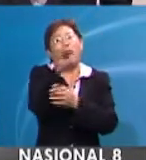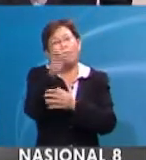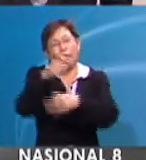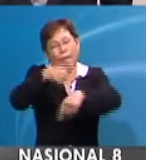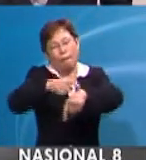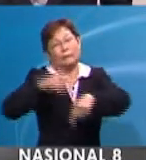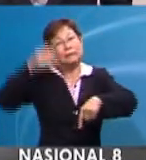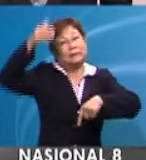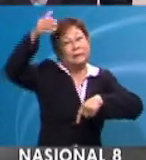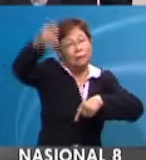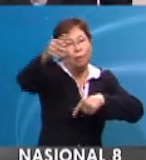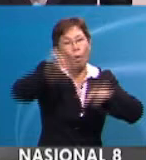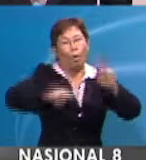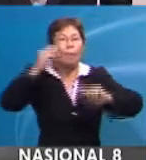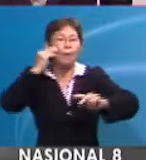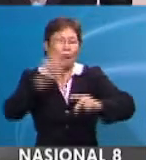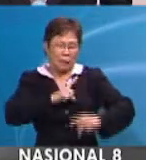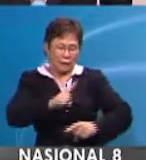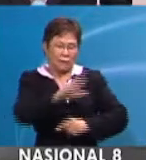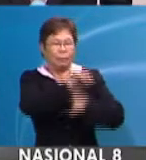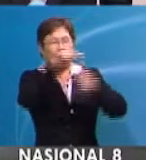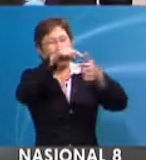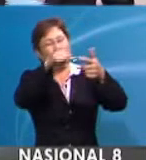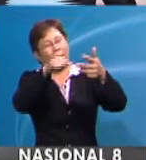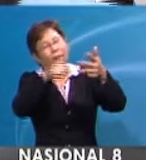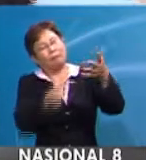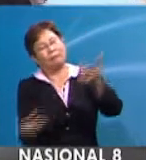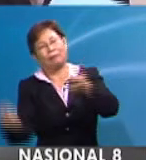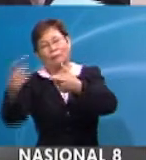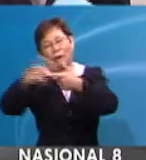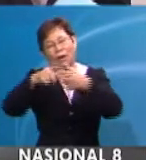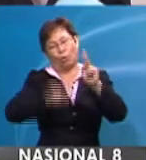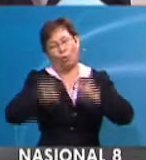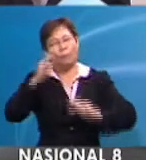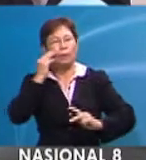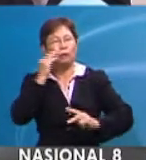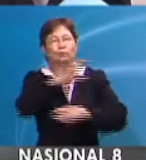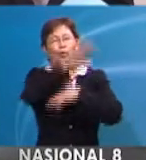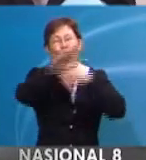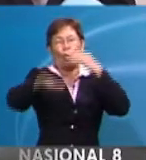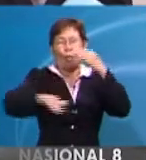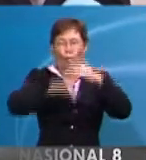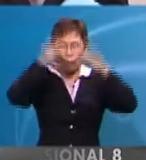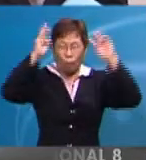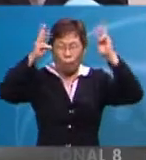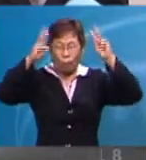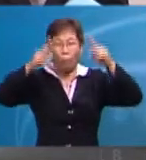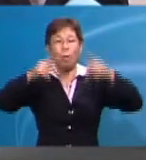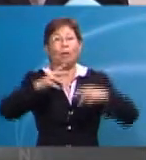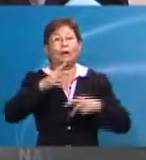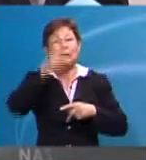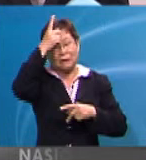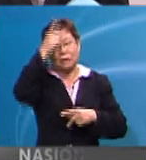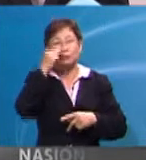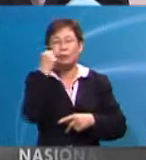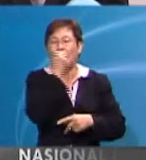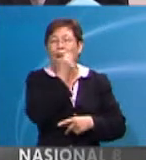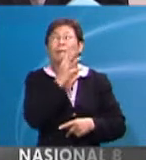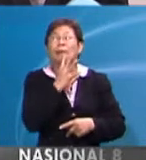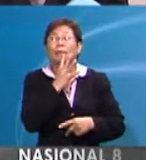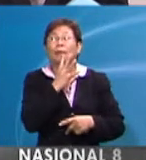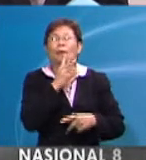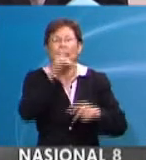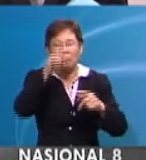depan orang Melayu, Islam dan lain-lain yang berkaitan. Namun segala keresahan itu, kata Presiden UMNO, Datuk Seri Najib Tun Razak,